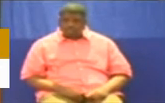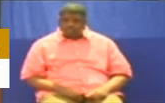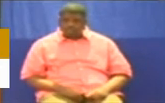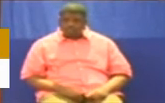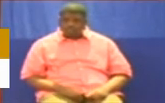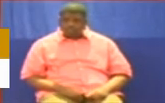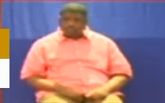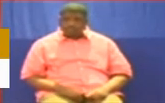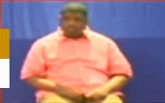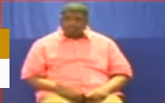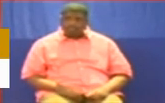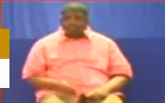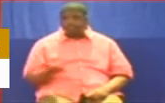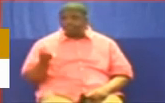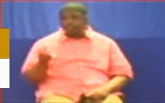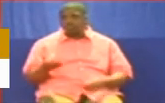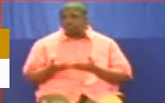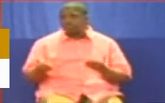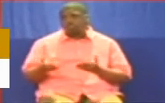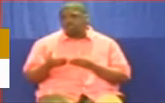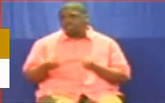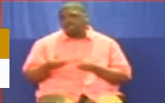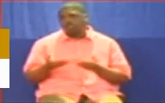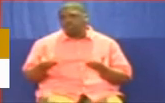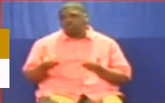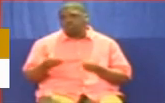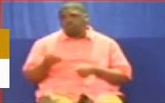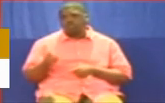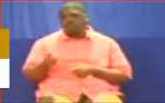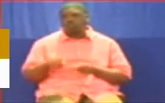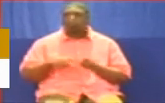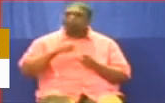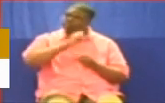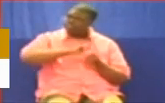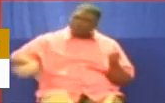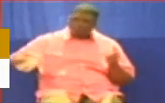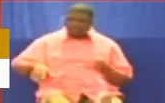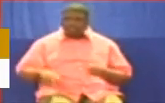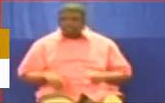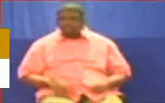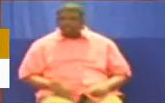Kwa sababu hakutakuwa na madhara yote, mimi naomba hiyo auto drop.